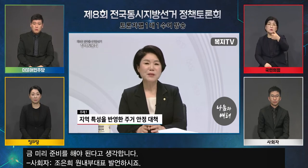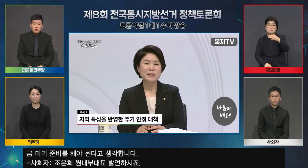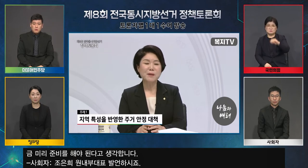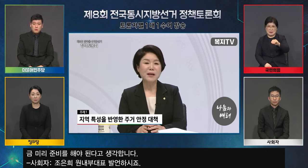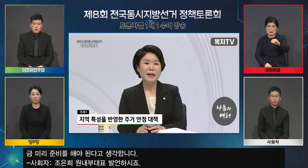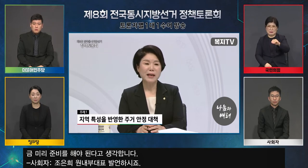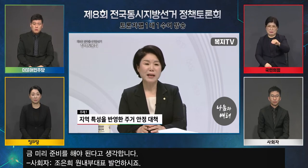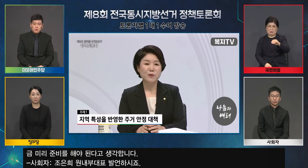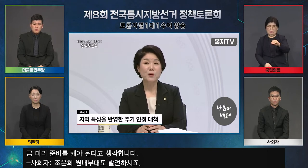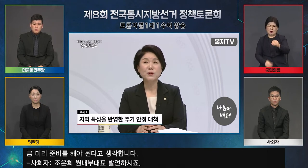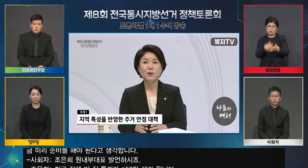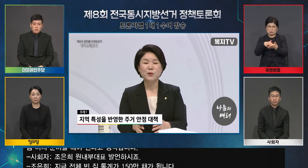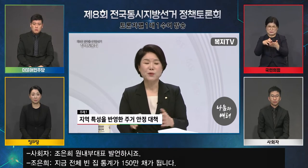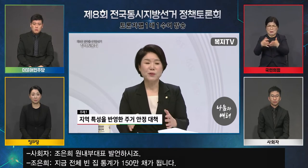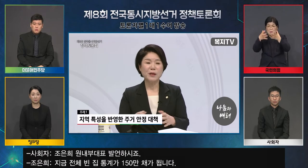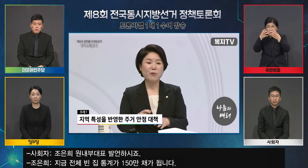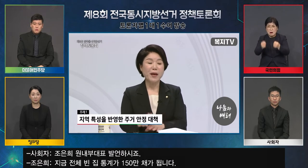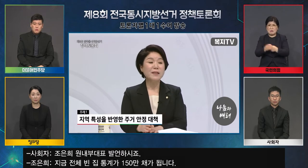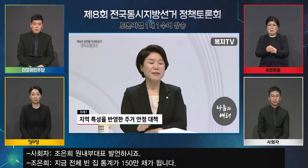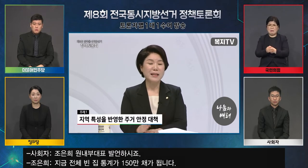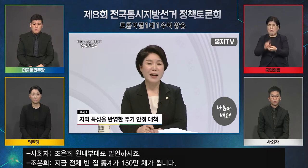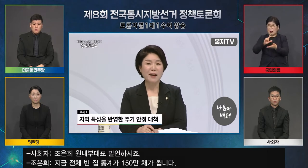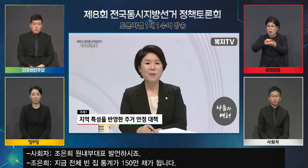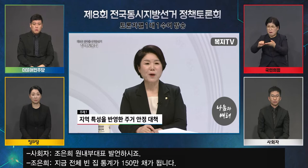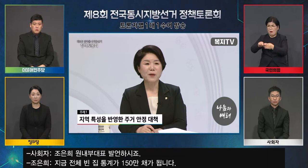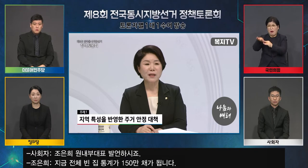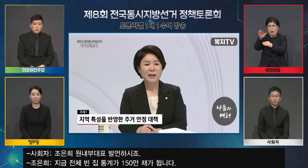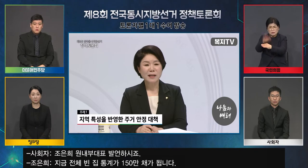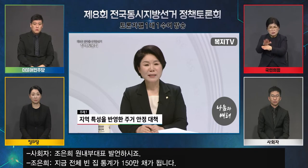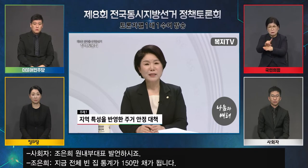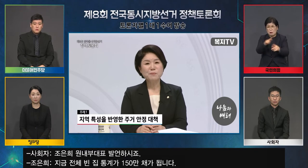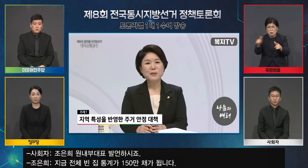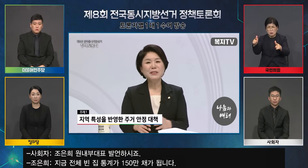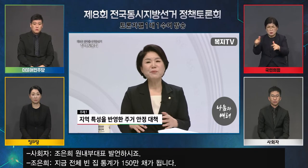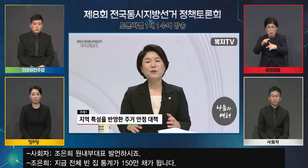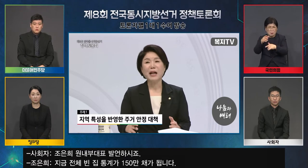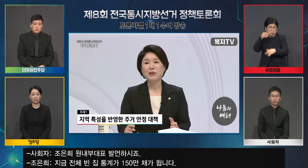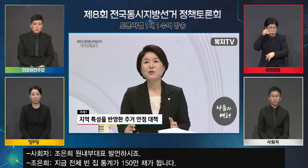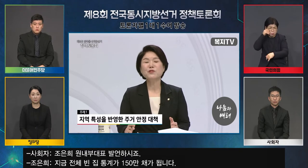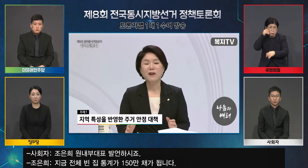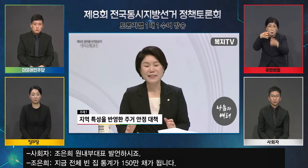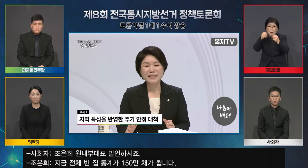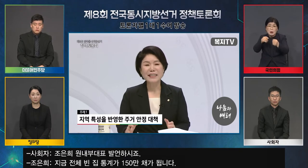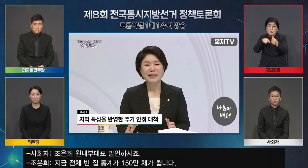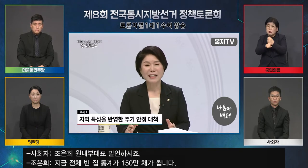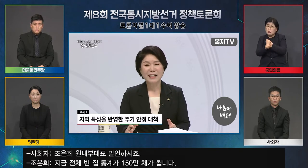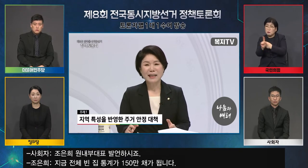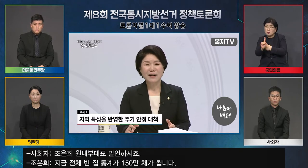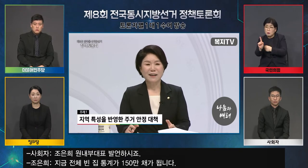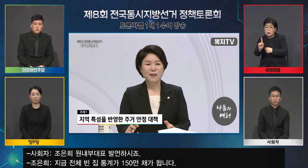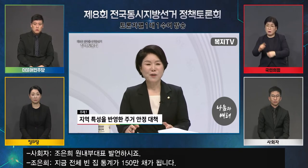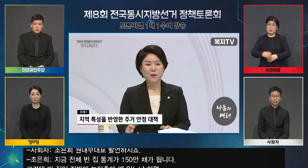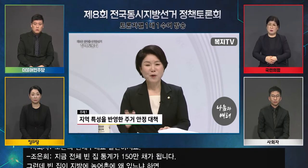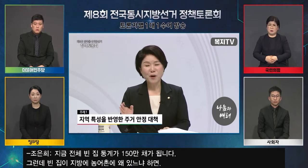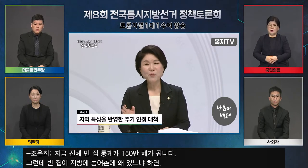빈집이 지방에 농어촌에 왜 있느냐 하면 지금 빈집으로 놔두는 것이